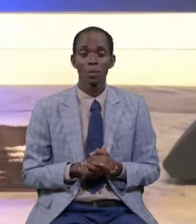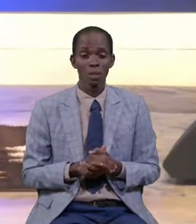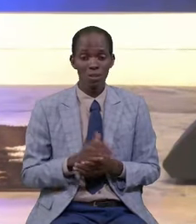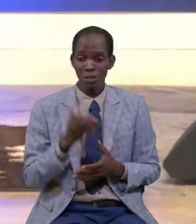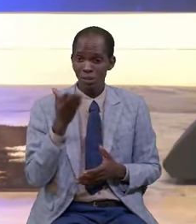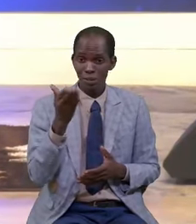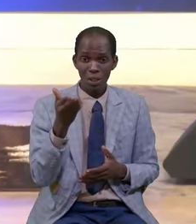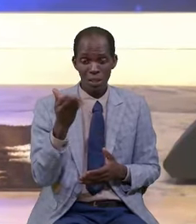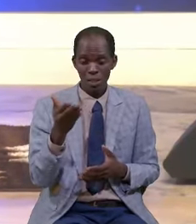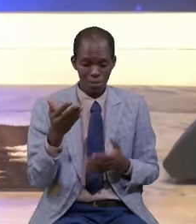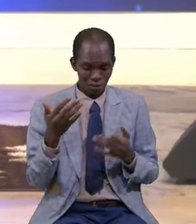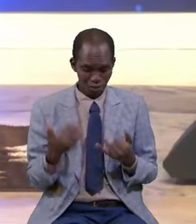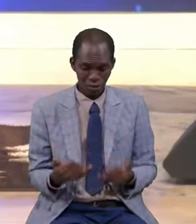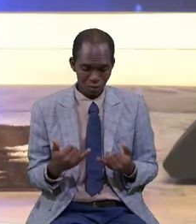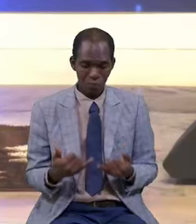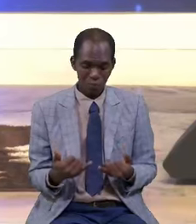là-bas, là où vous êtes.